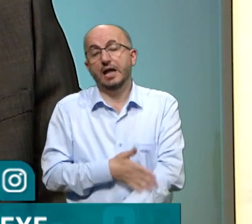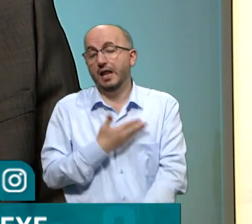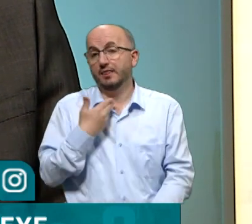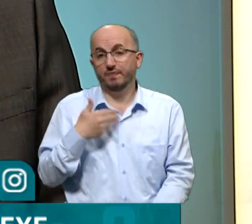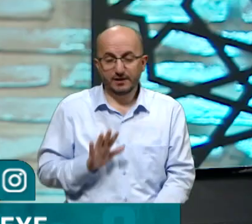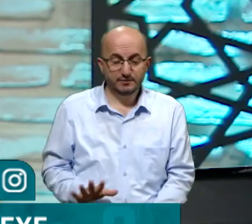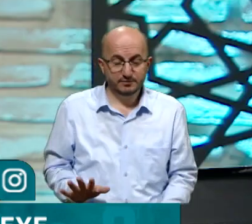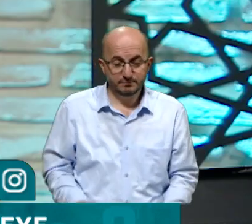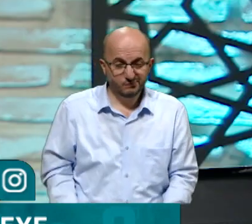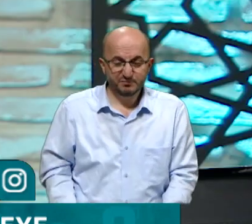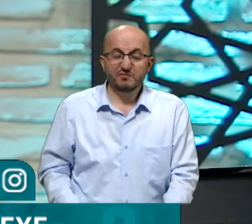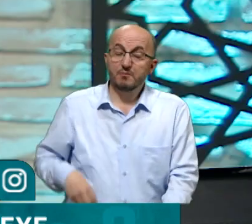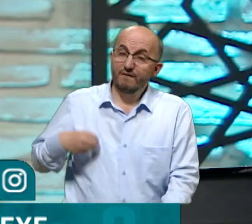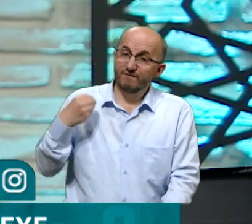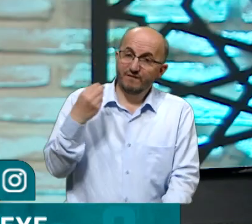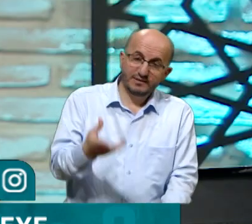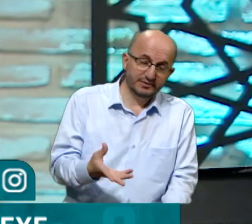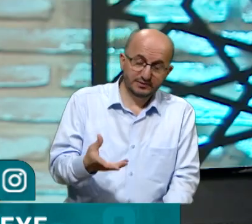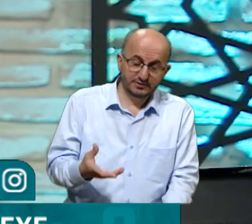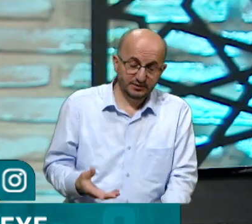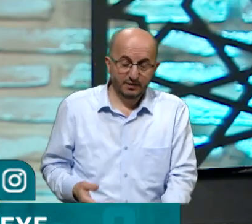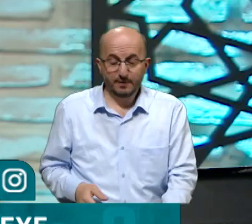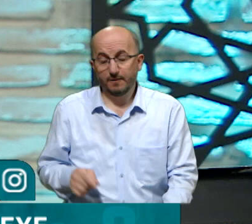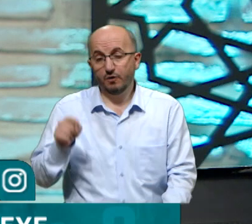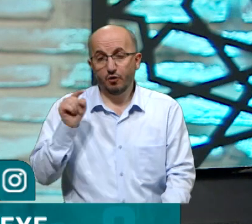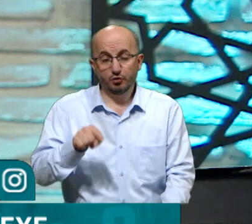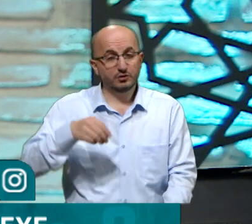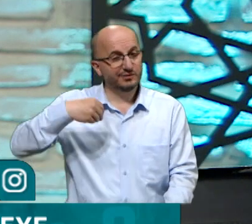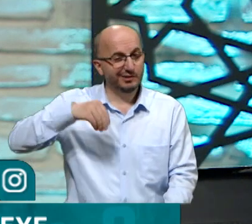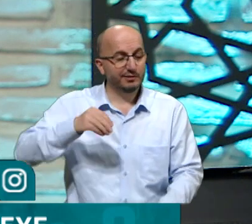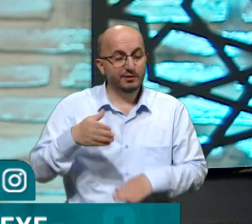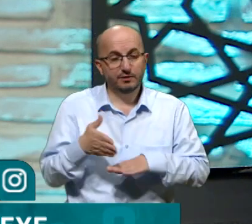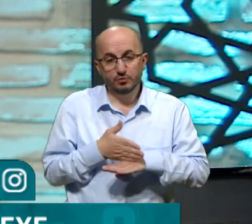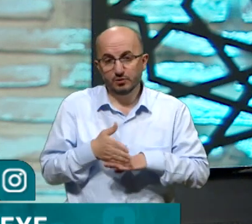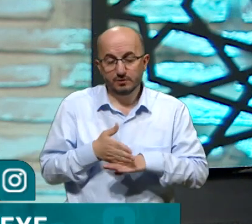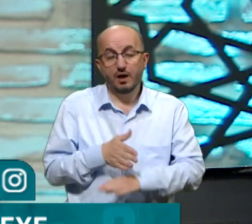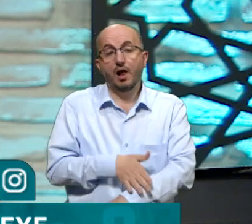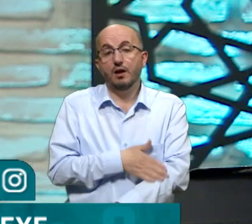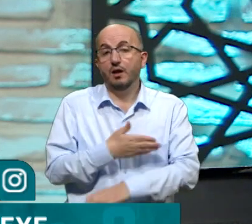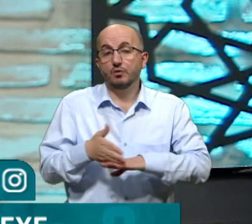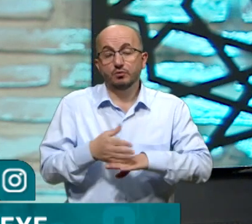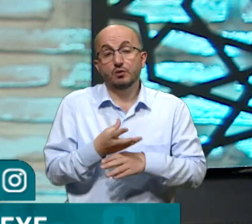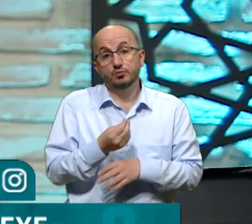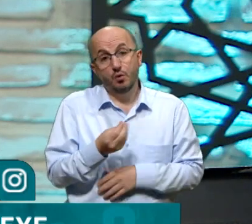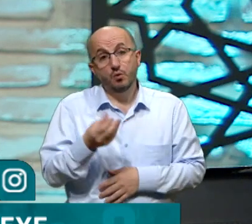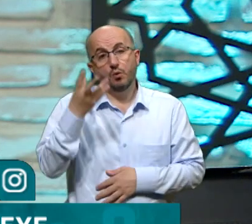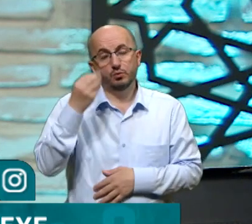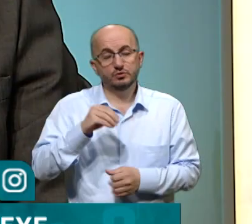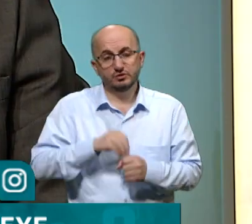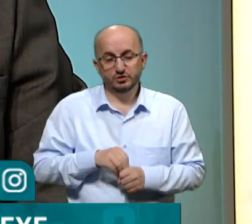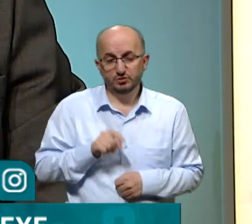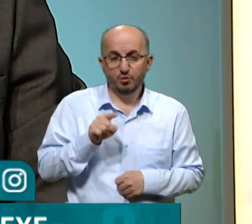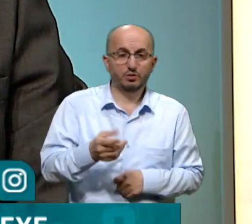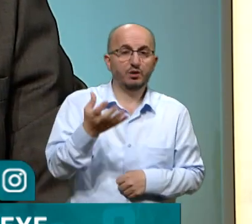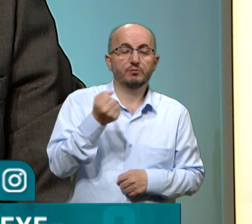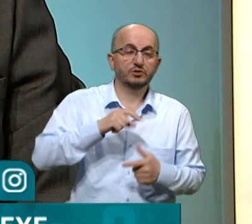değildir diyor bu ne ama verse sonuçta orada bu olan ürünler helal ürünler ürünler çoğunlukta olduğu için oradan